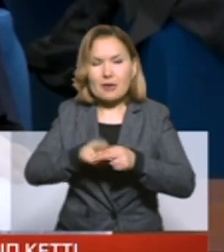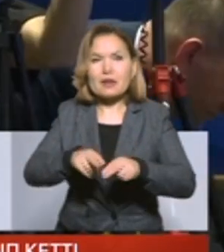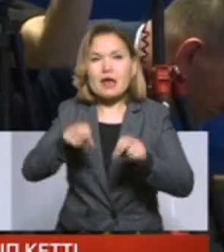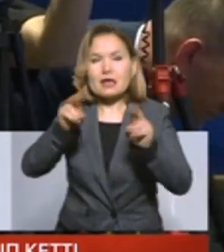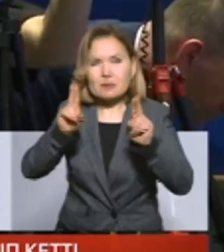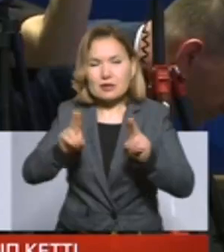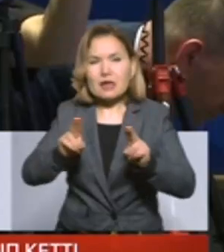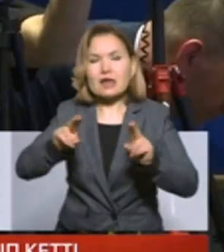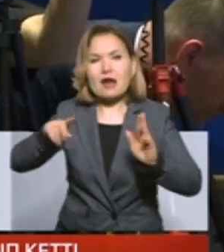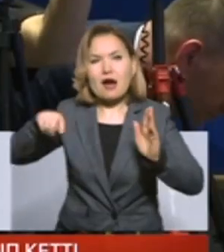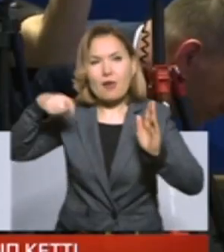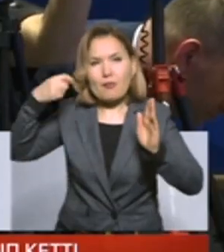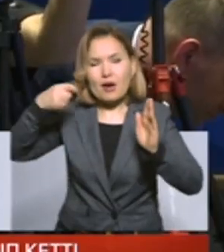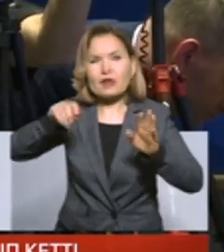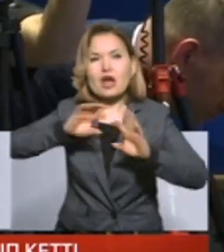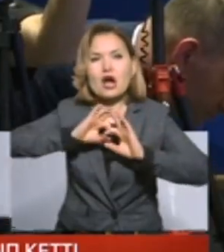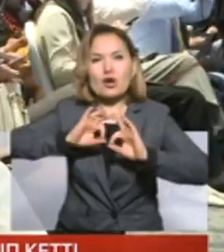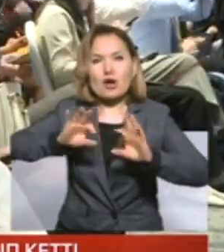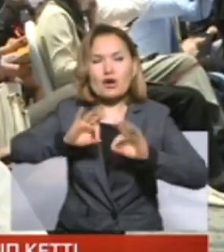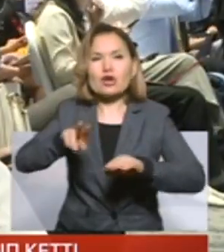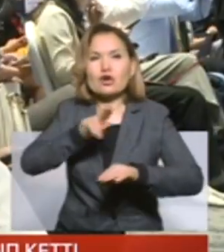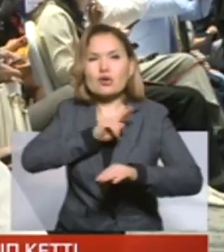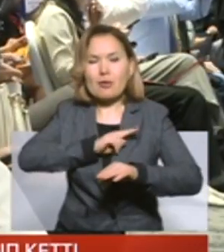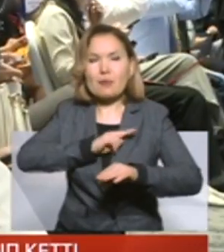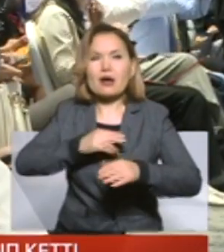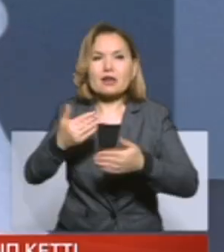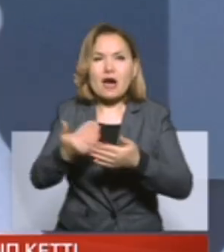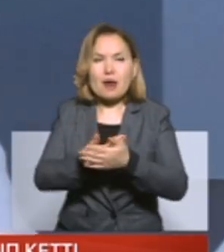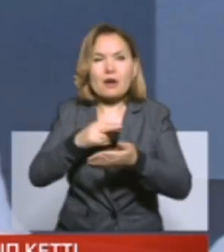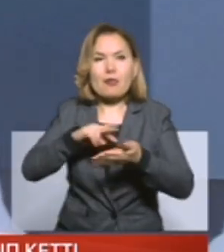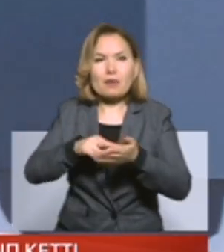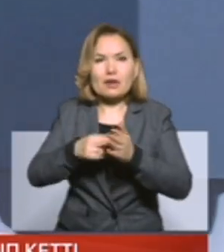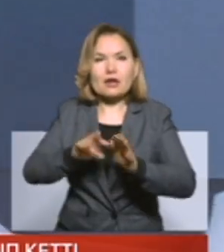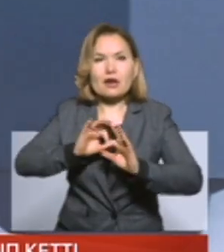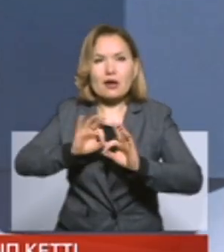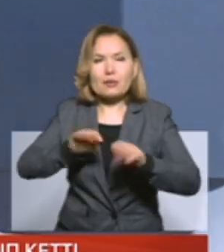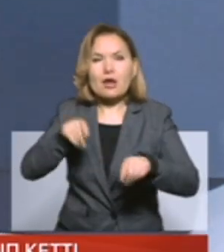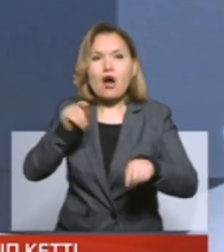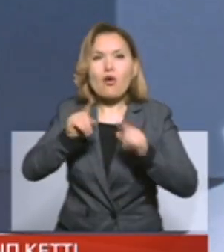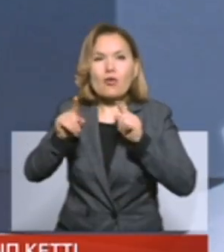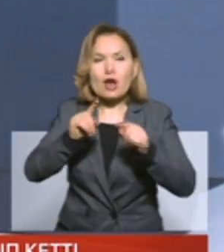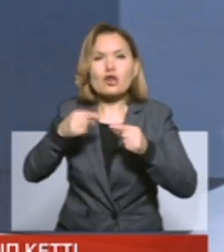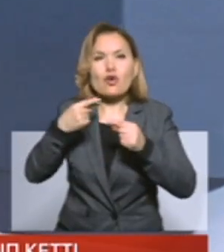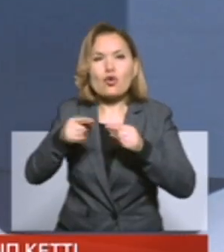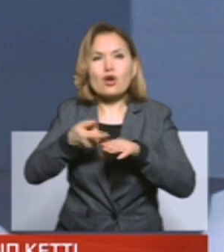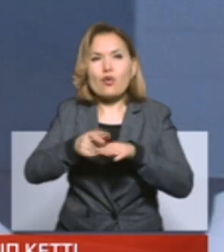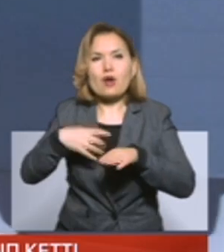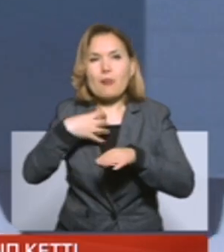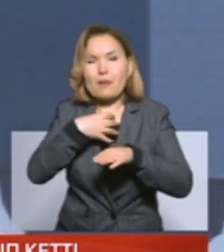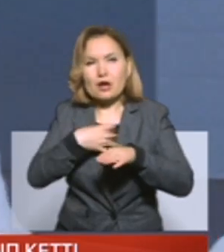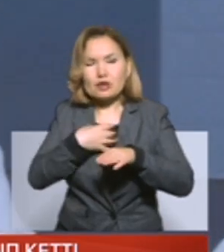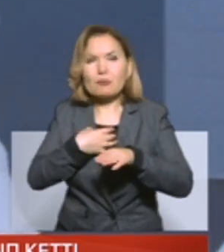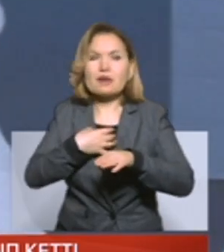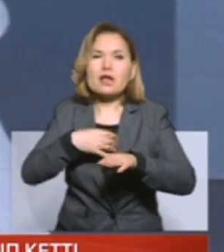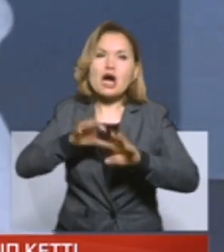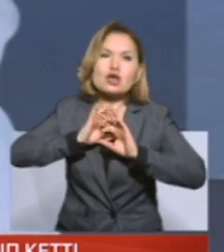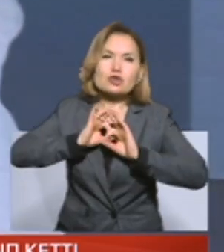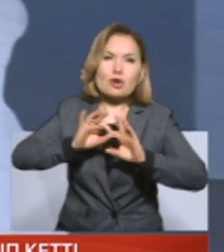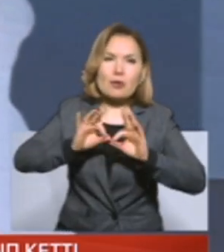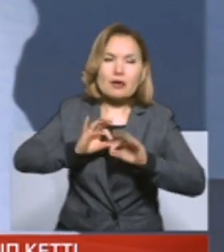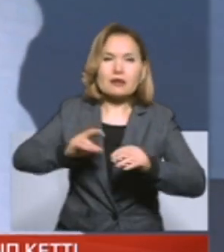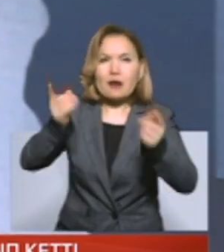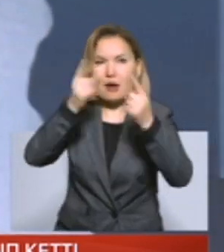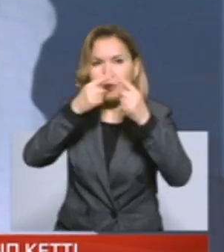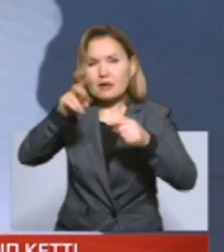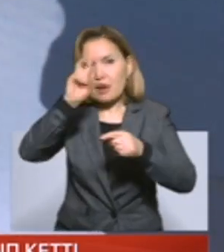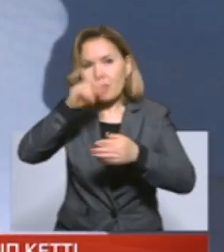арнамызға сұхбат беріп, ұйым жұмысына қатысты ақпаратымен бөлісті. Форумдағы өзге де маңызды ақпараттар, сұхбаттар,